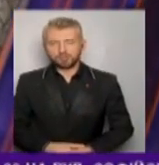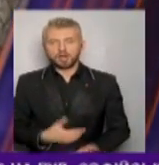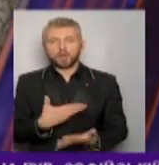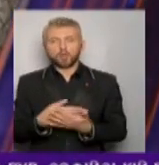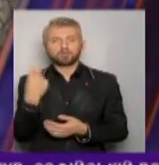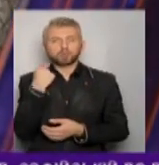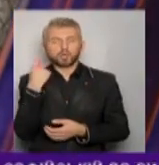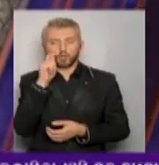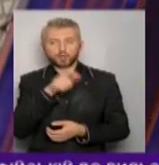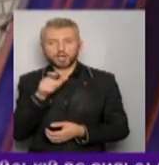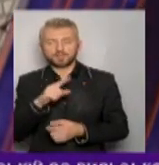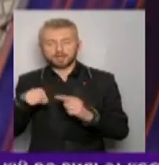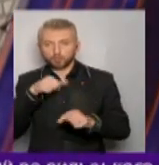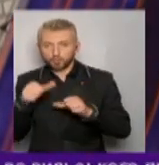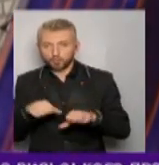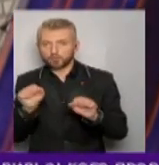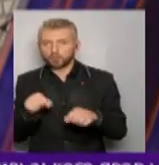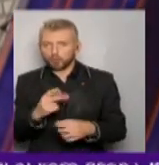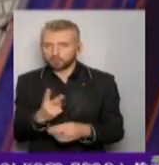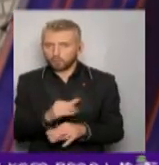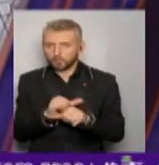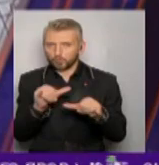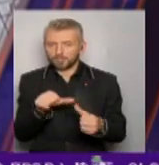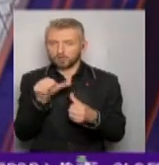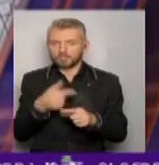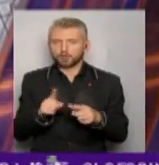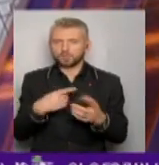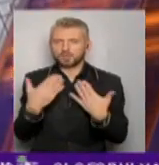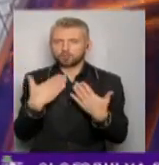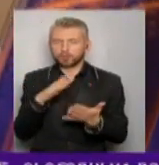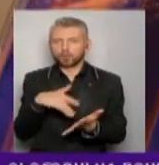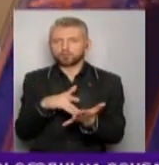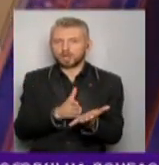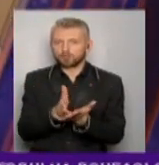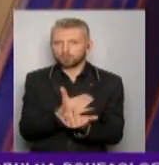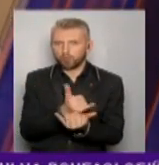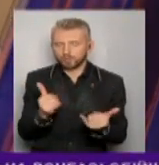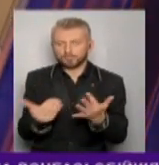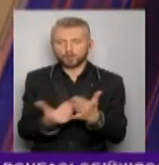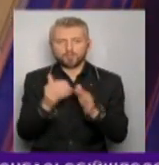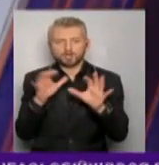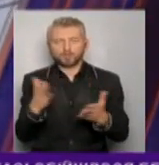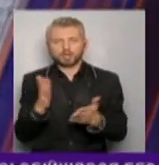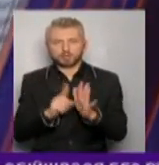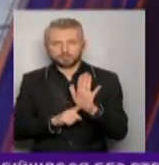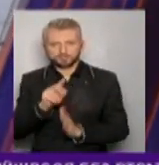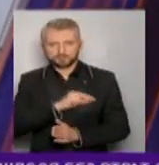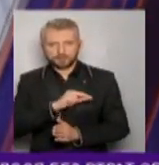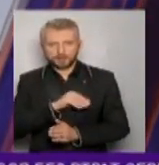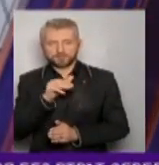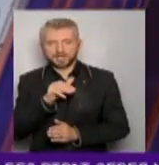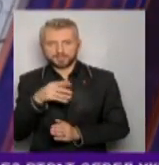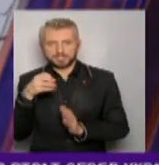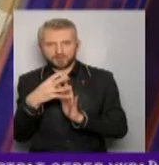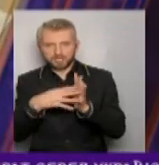борги українців у наступному році можуть подвоїтись. Особливо це стосується комунальних послуг. В новому законі, який набуде чинності у травні